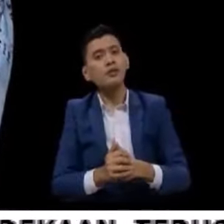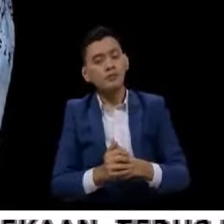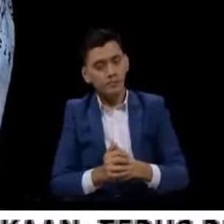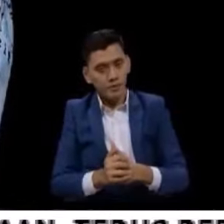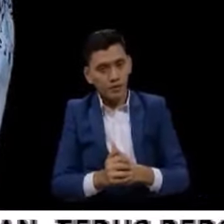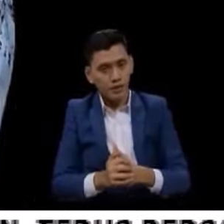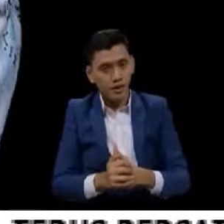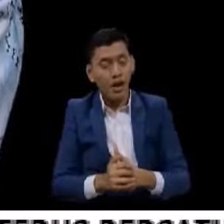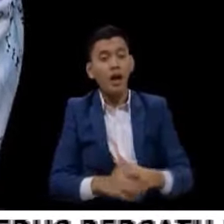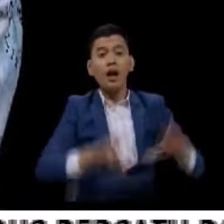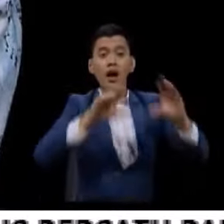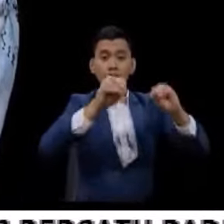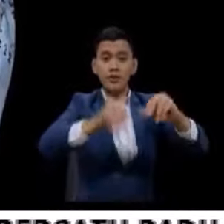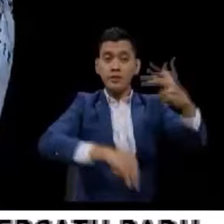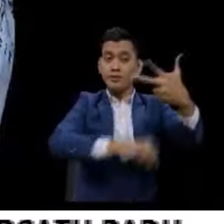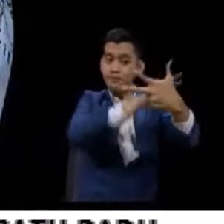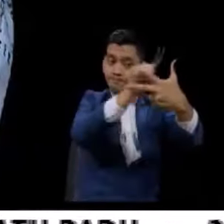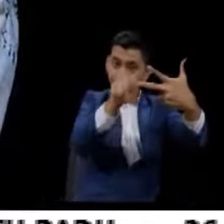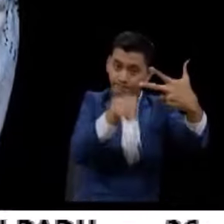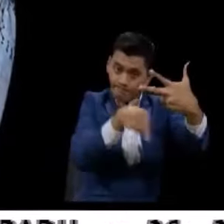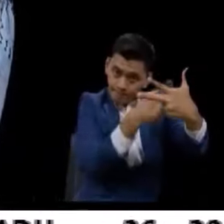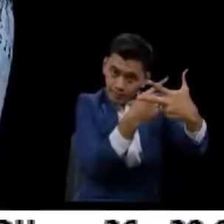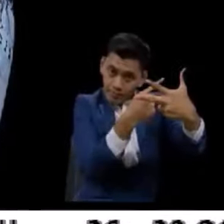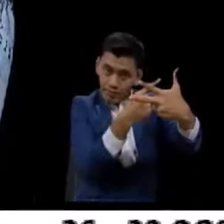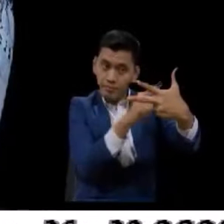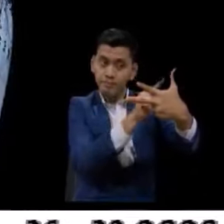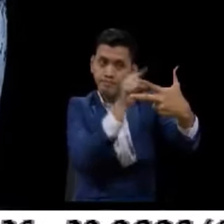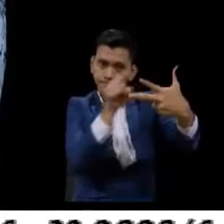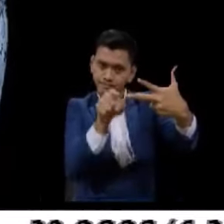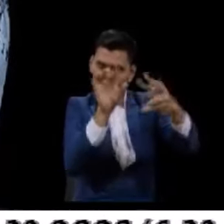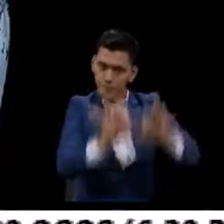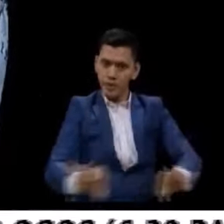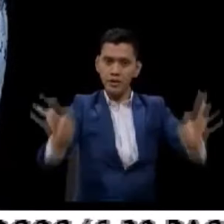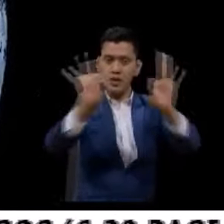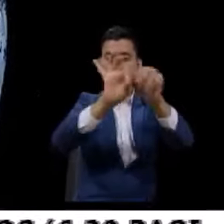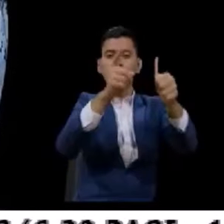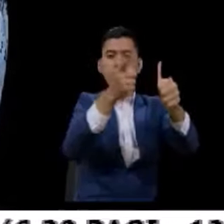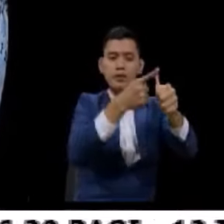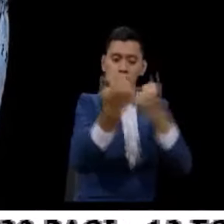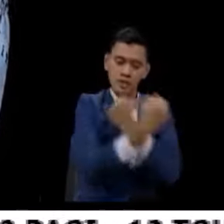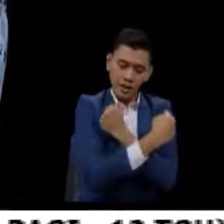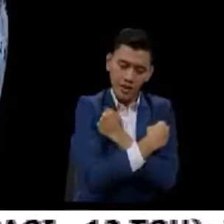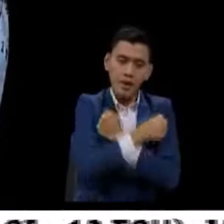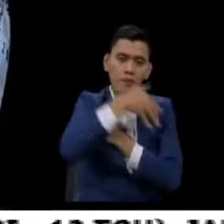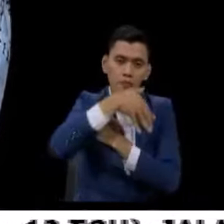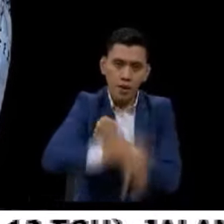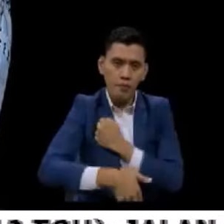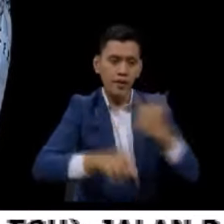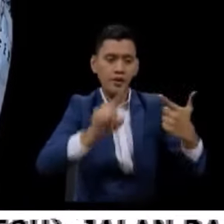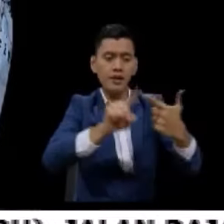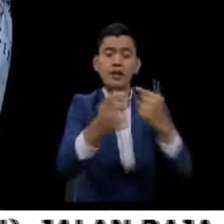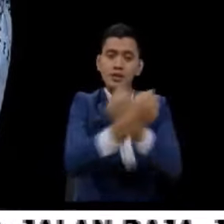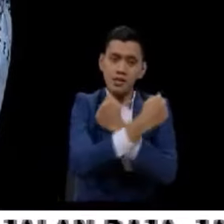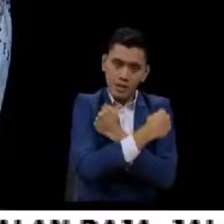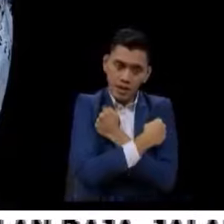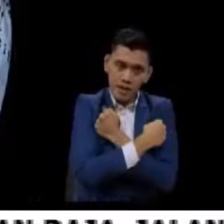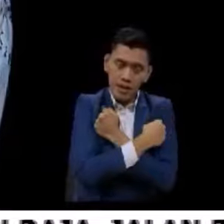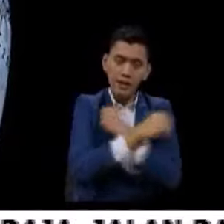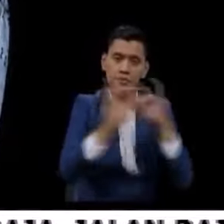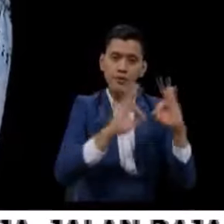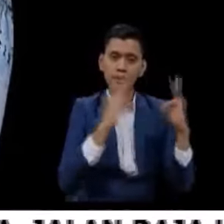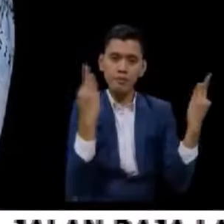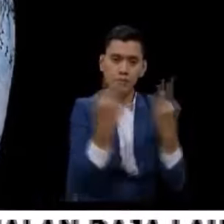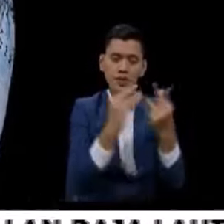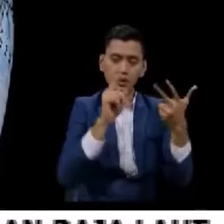awkawawakw ini aja anak kamu didik anak kamu Tudingan 3 Pekalongan sayang penerbit kamu sayang pada ahli keluarga Nabi kamu